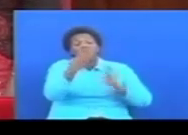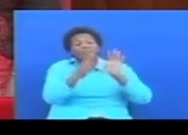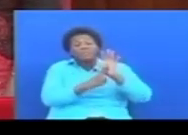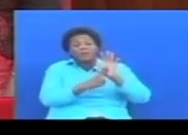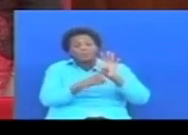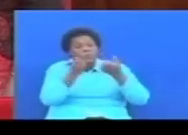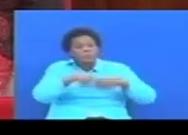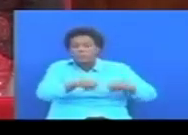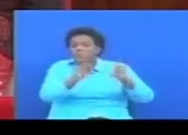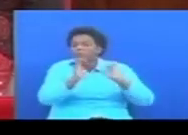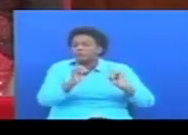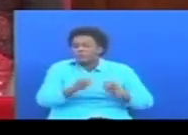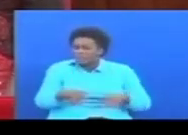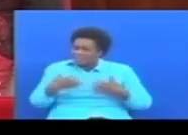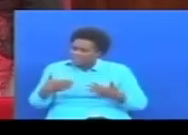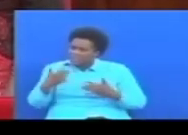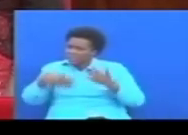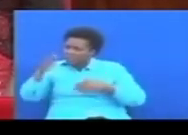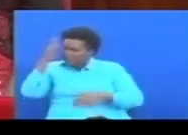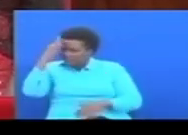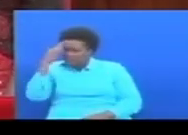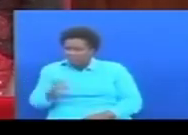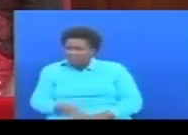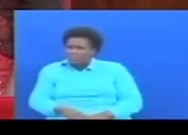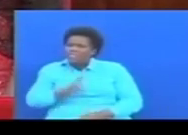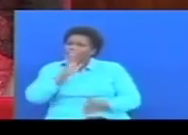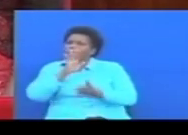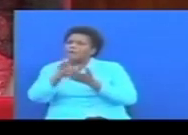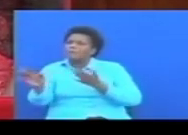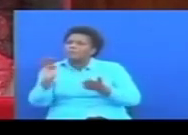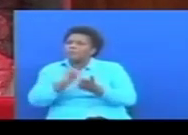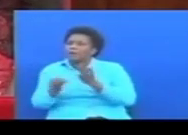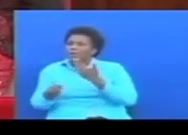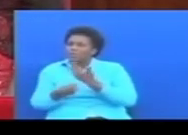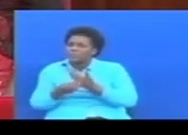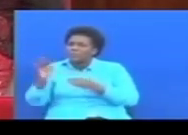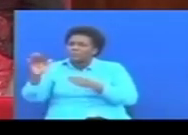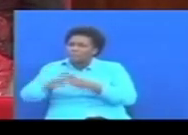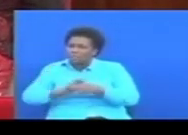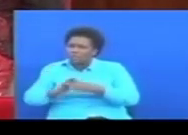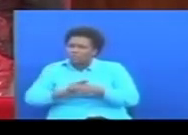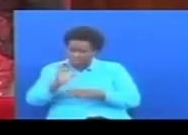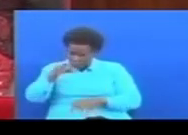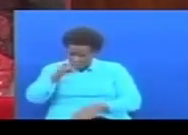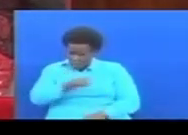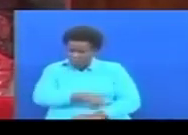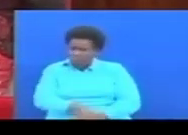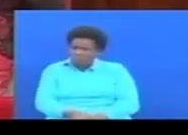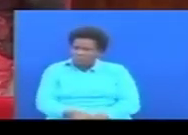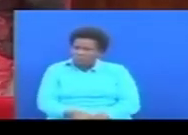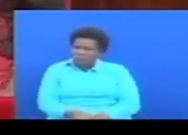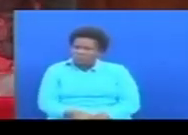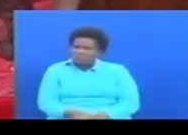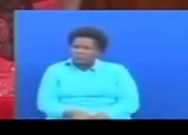Naomba kujua ni muujiza gani utakaotumika kwa serikali kutekeleza mradi huu ndani ya mwaka